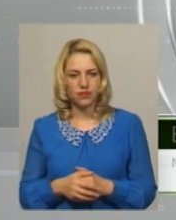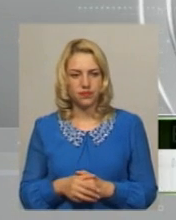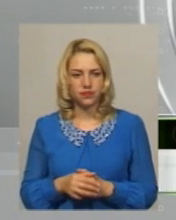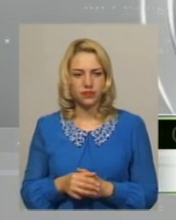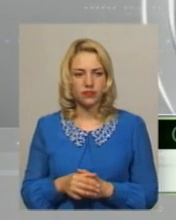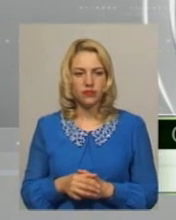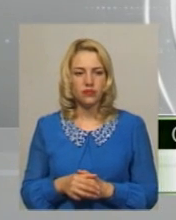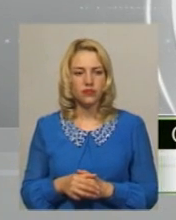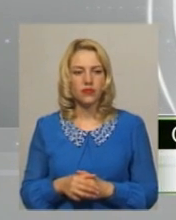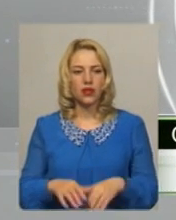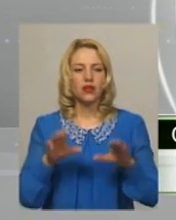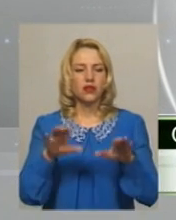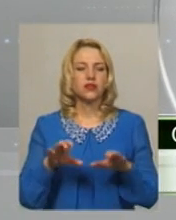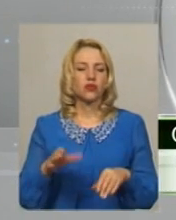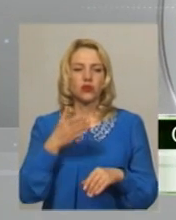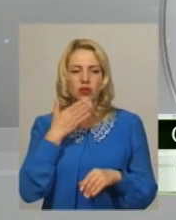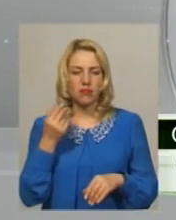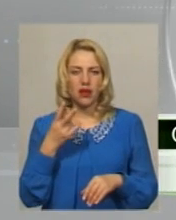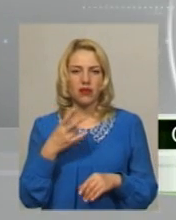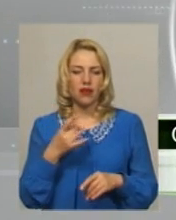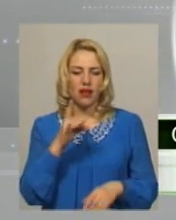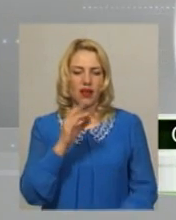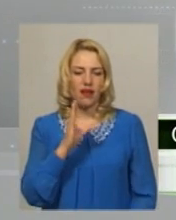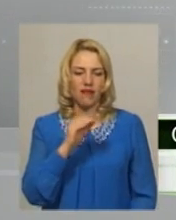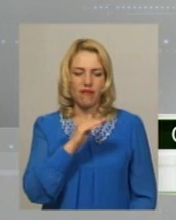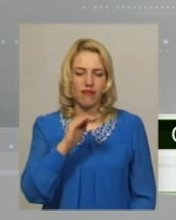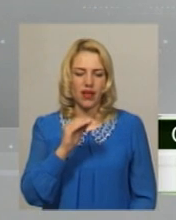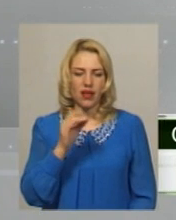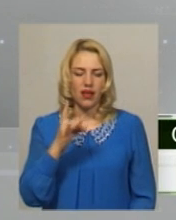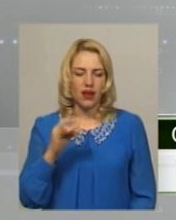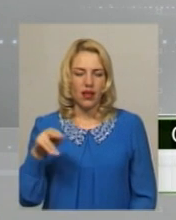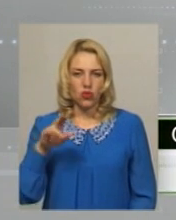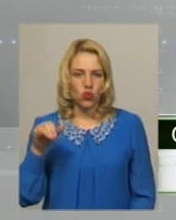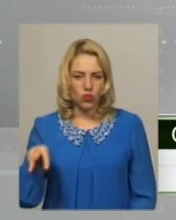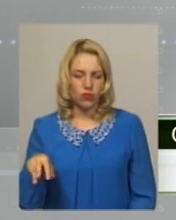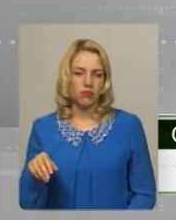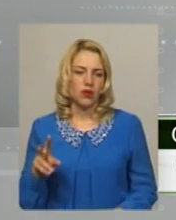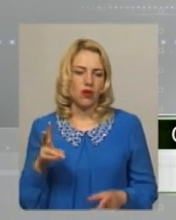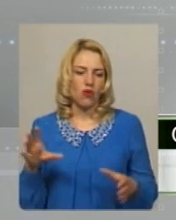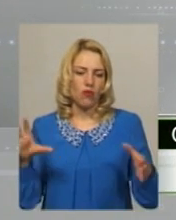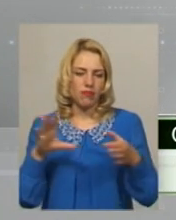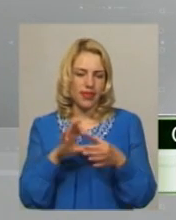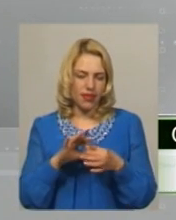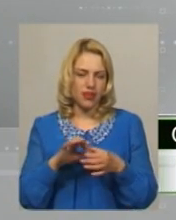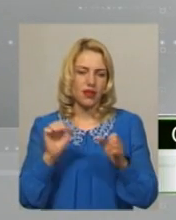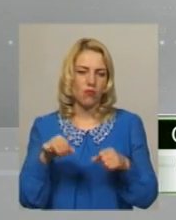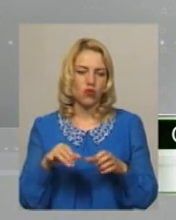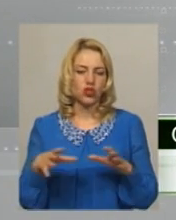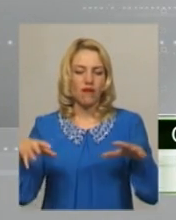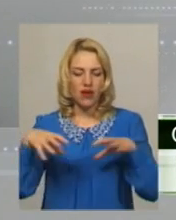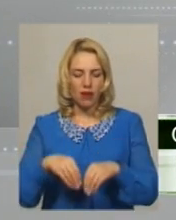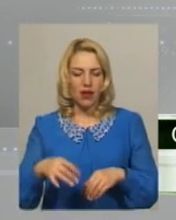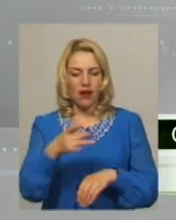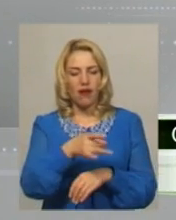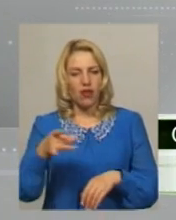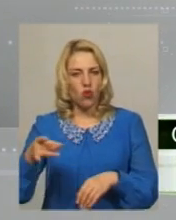питання. Законодавчо немає ні про референдум зараз закону. Об'єднання можливо тільки в рамках районів, в межах області. Міжобласні,